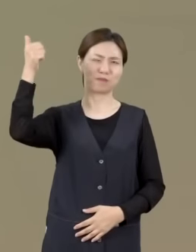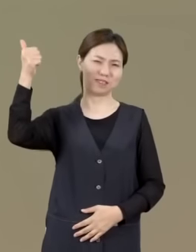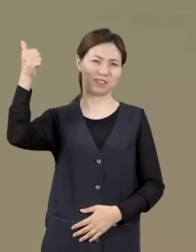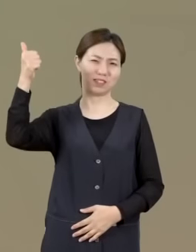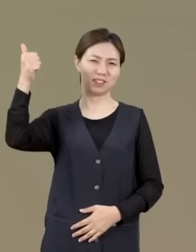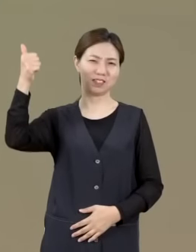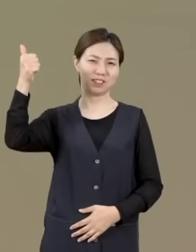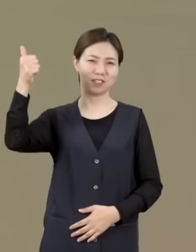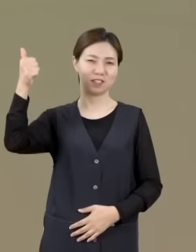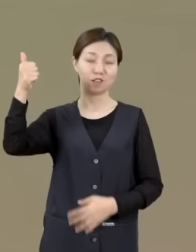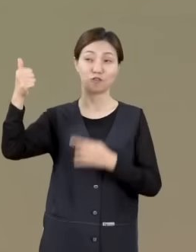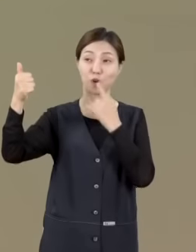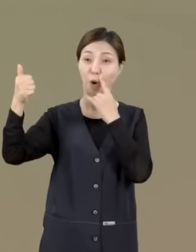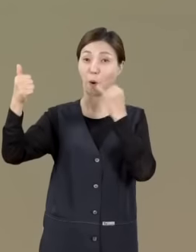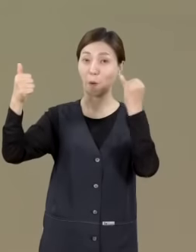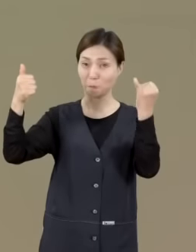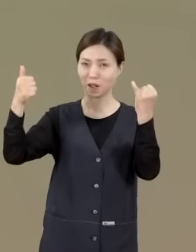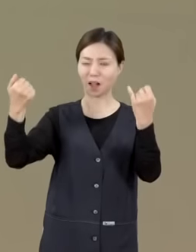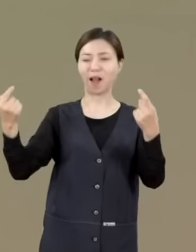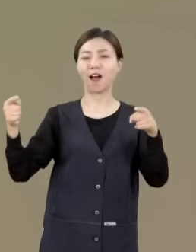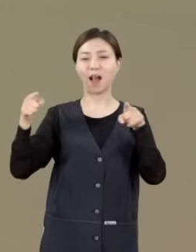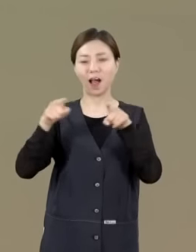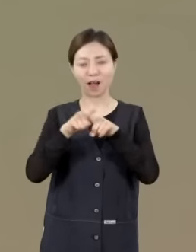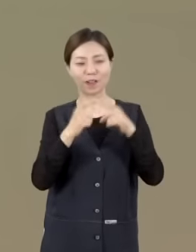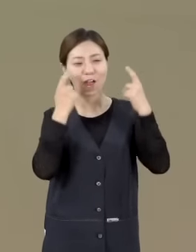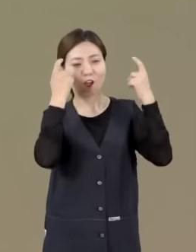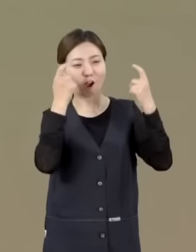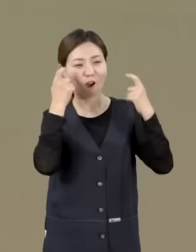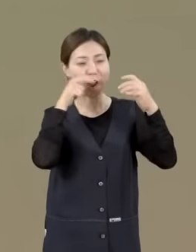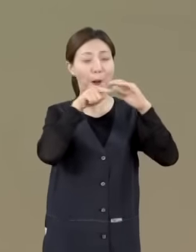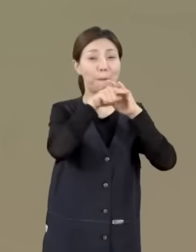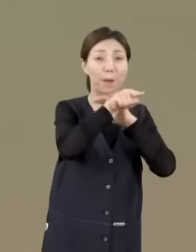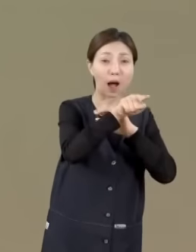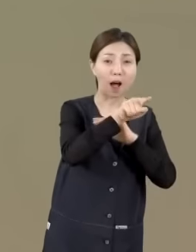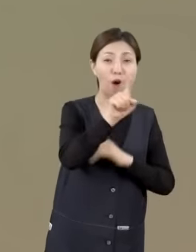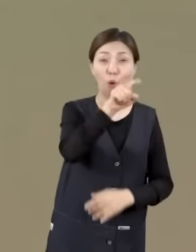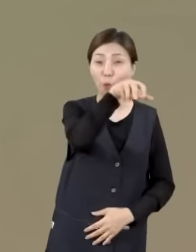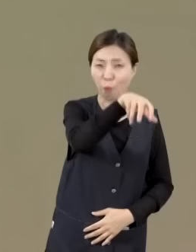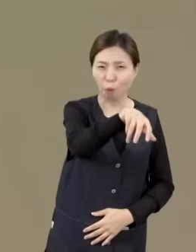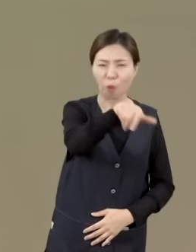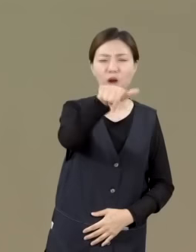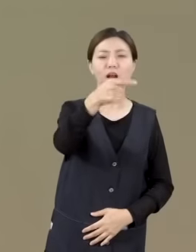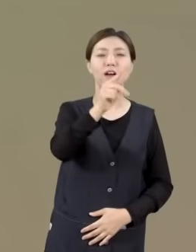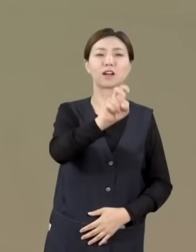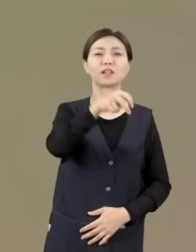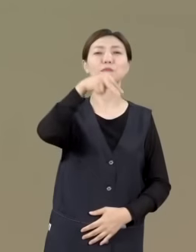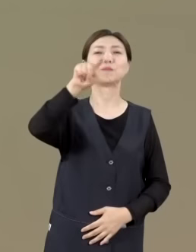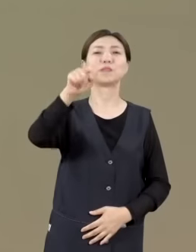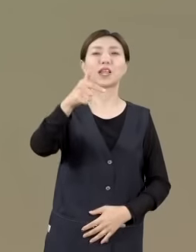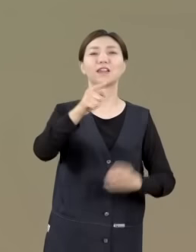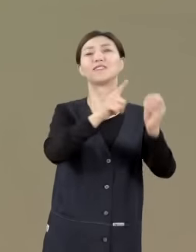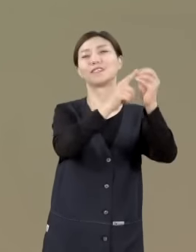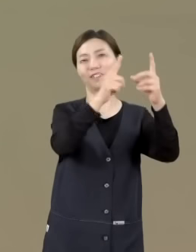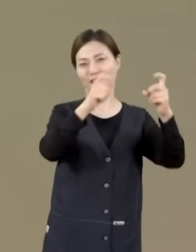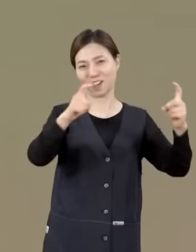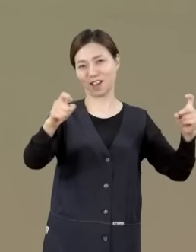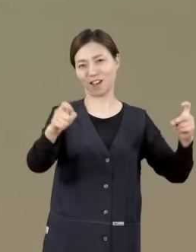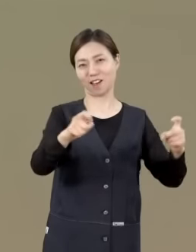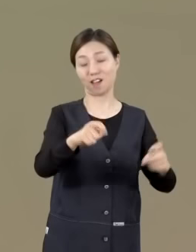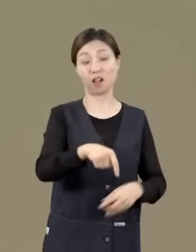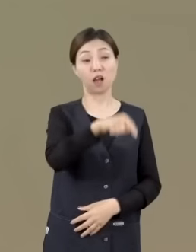지났습니다 생전의 외할아버지와 마지막으로 함께하신 여행지가